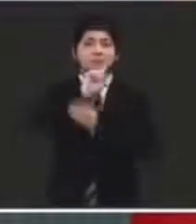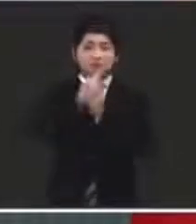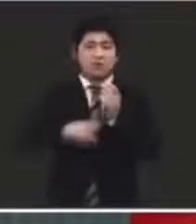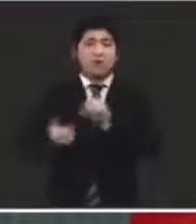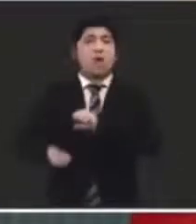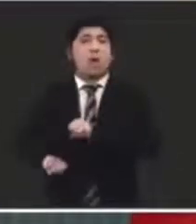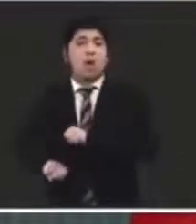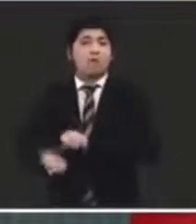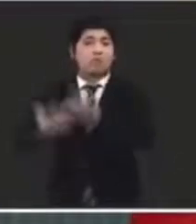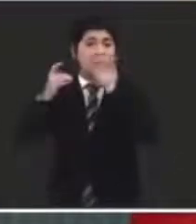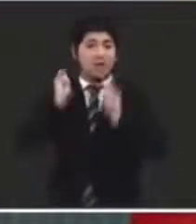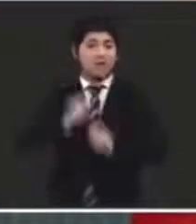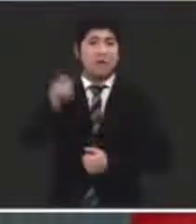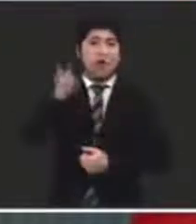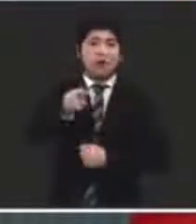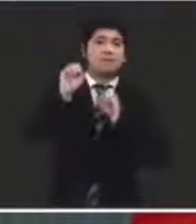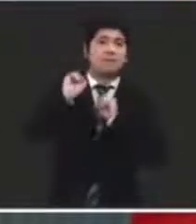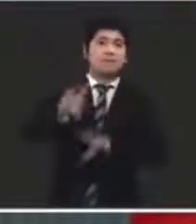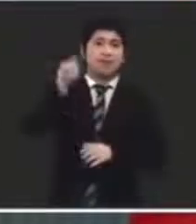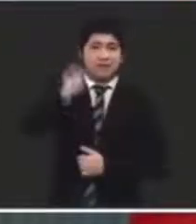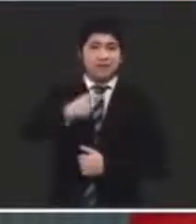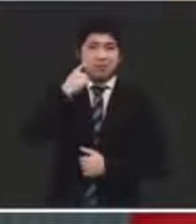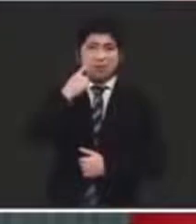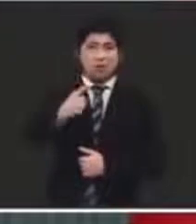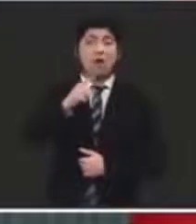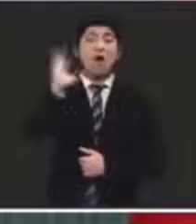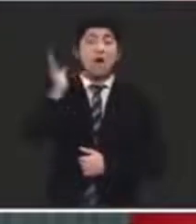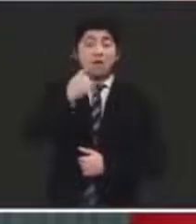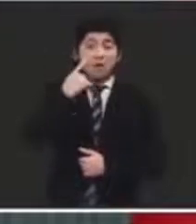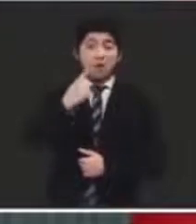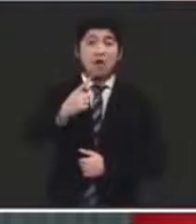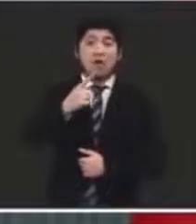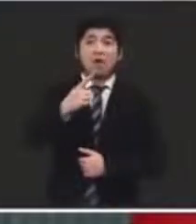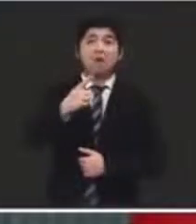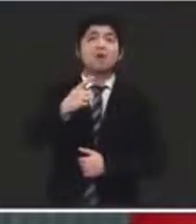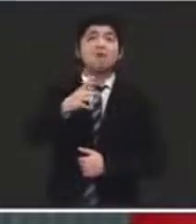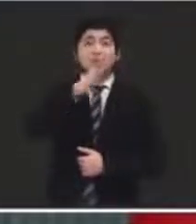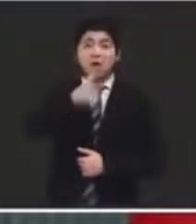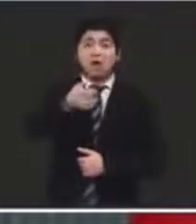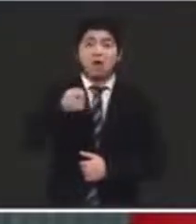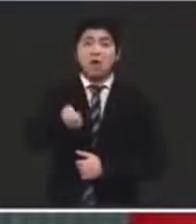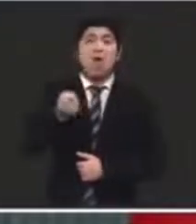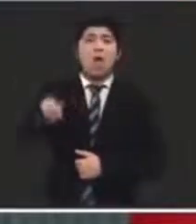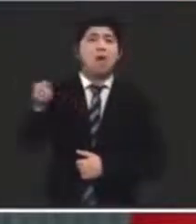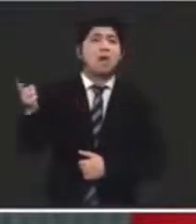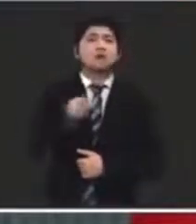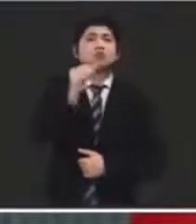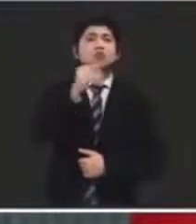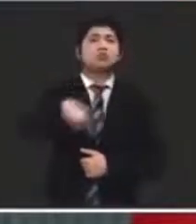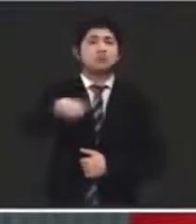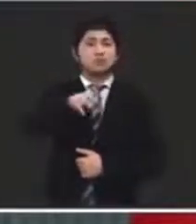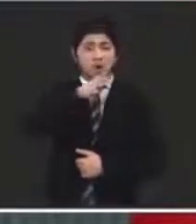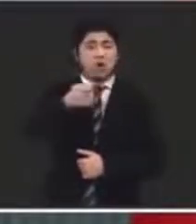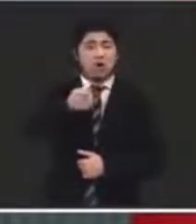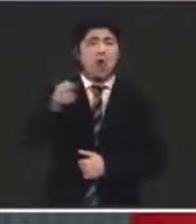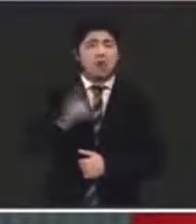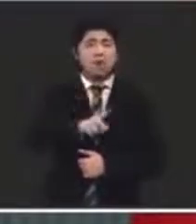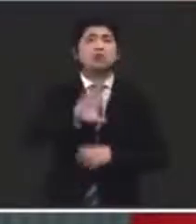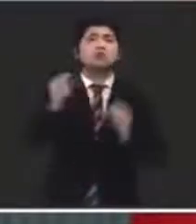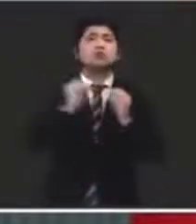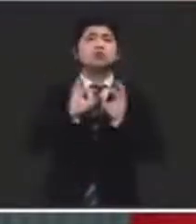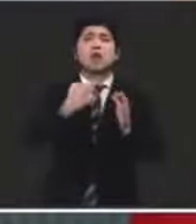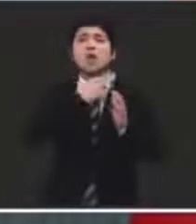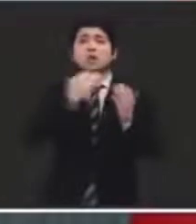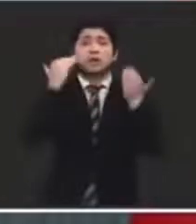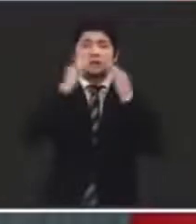dışarı atarak ölüme terk etti hatta tammüden katlettiği çocukların ve tüm masumların